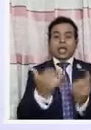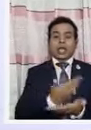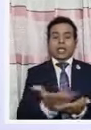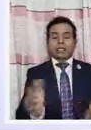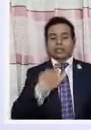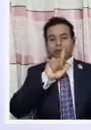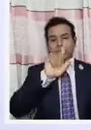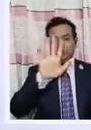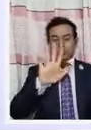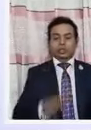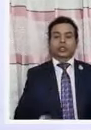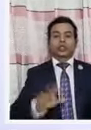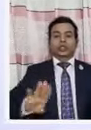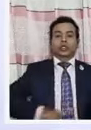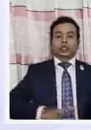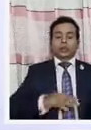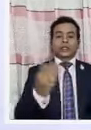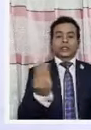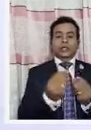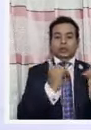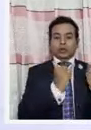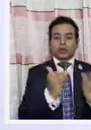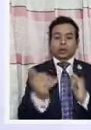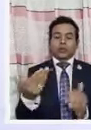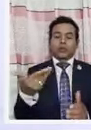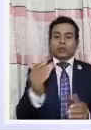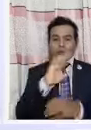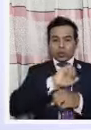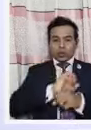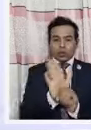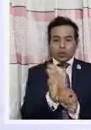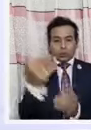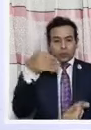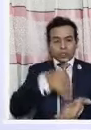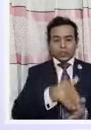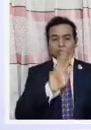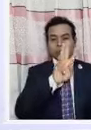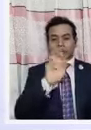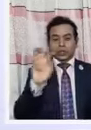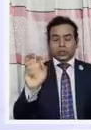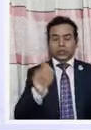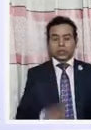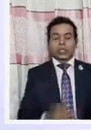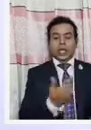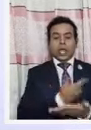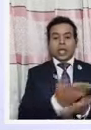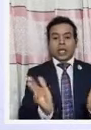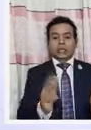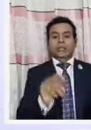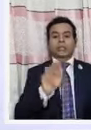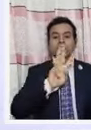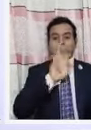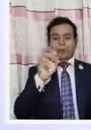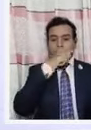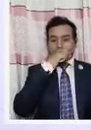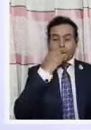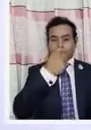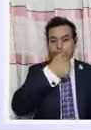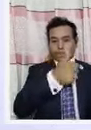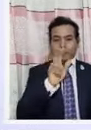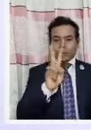আইসিইউতে রোগী ভর্তি আছেন 150 জন, আইসিইউ শয্যা খালি আছে 75টি। চট্টগ্রাম মহানগরীতে সাধারণ শয্যায় রোগী ভর্তি